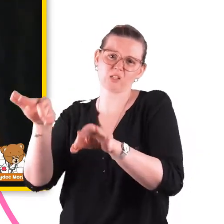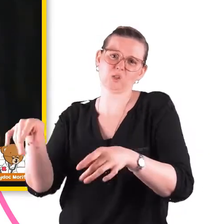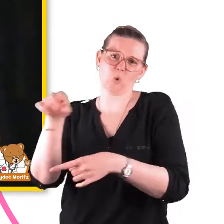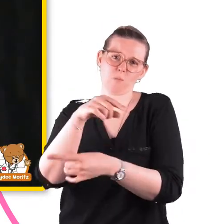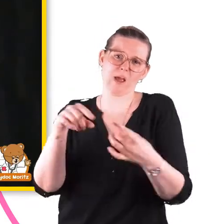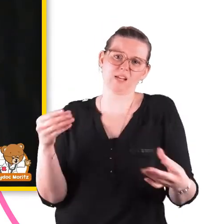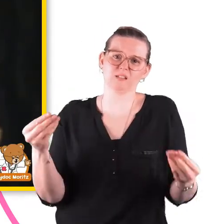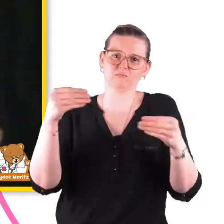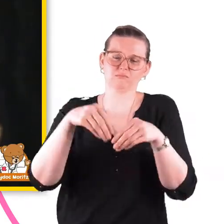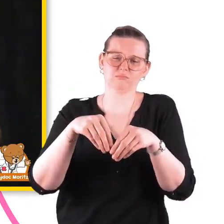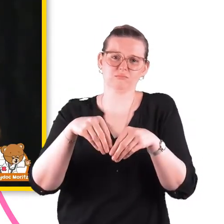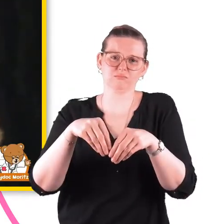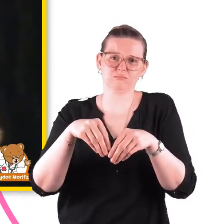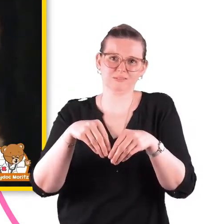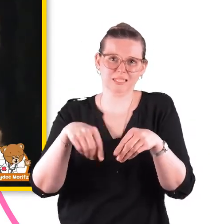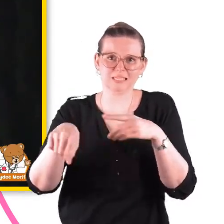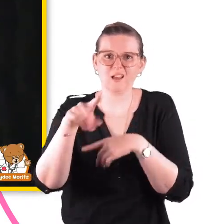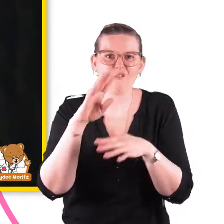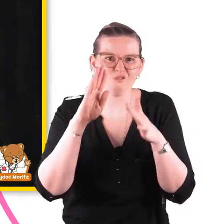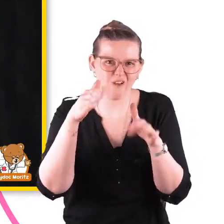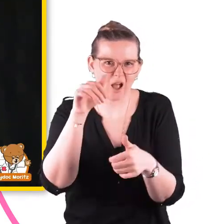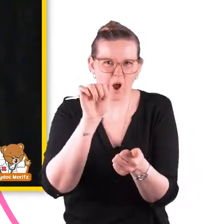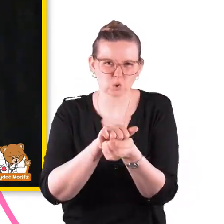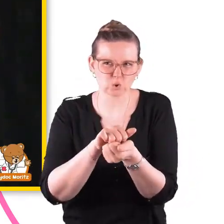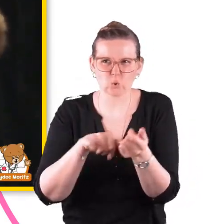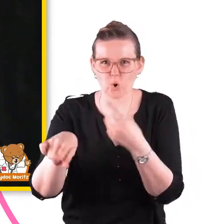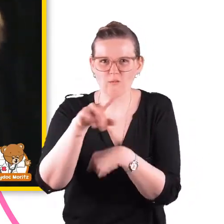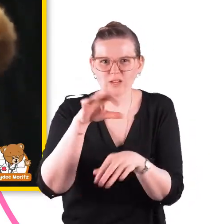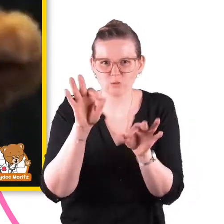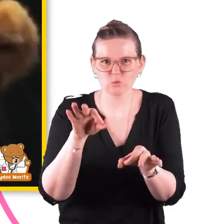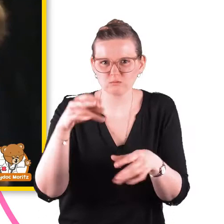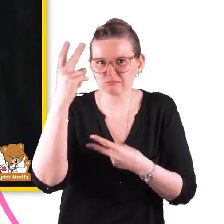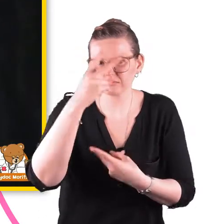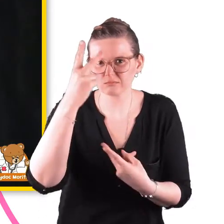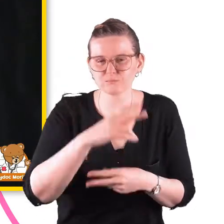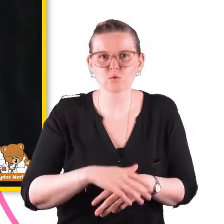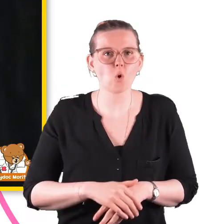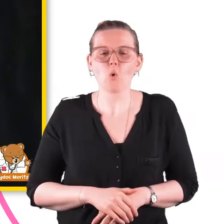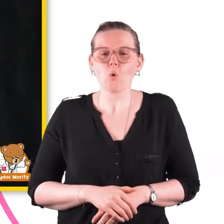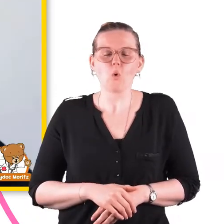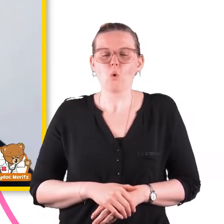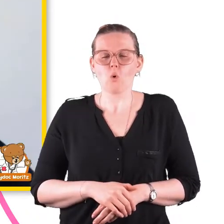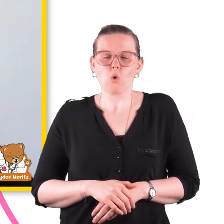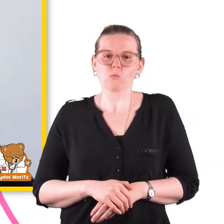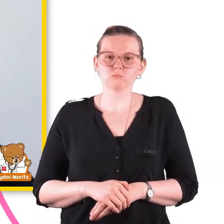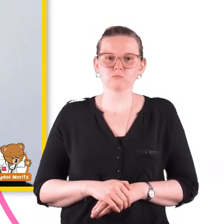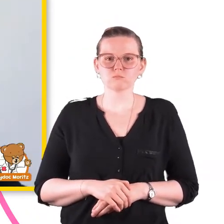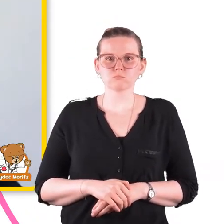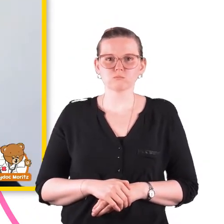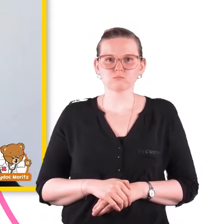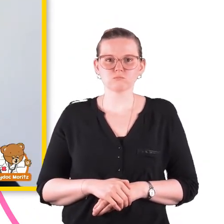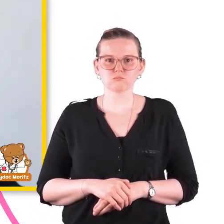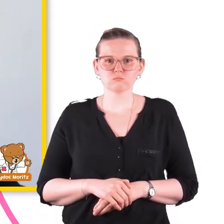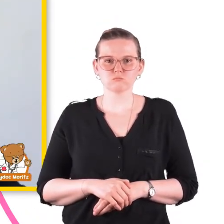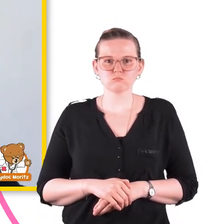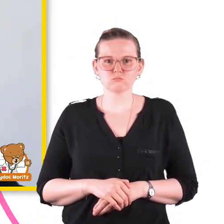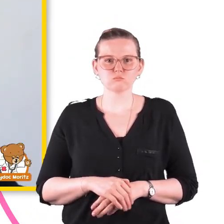Mecker-Superinfektion sprechen, wenn ich euch mit diesen Fachausdrücken nicht zu sehr verwirre. Nö, nö.